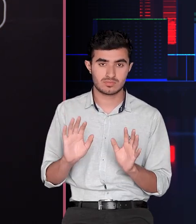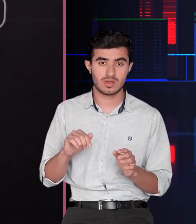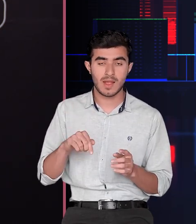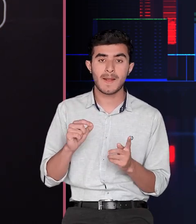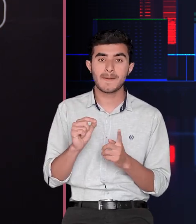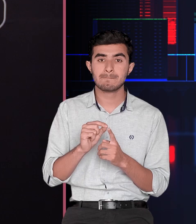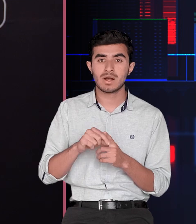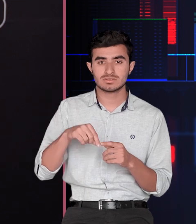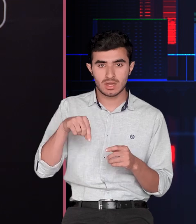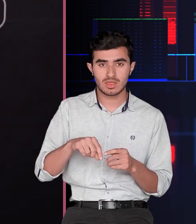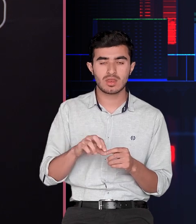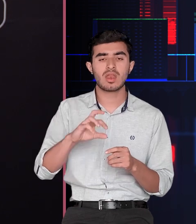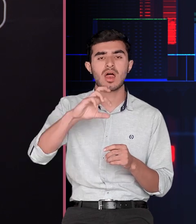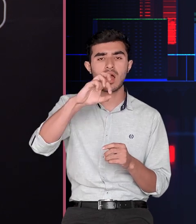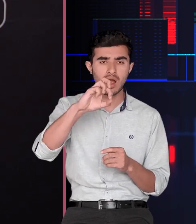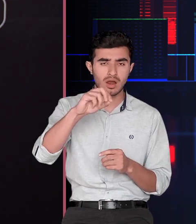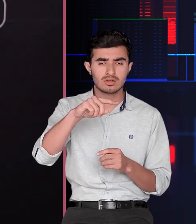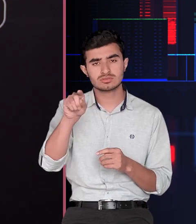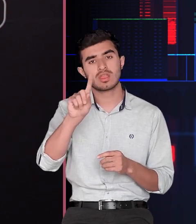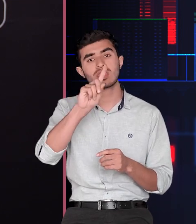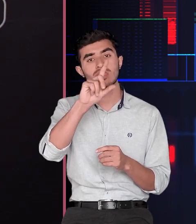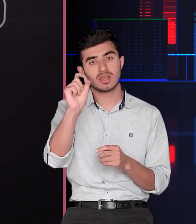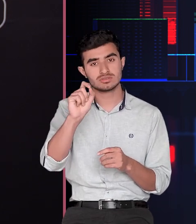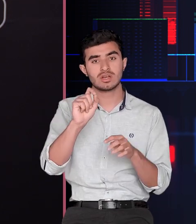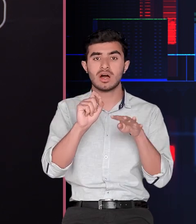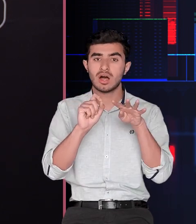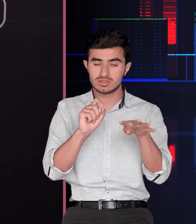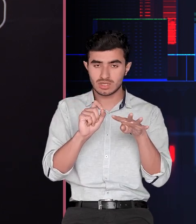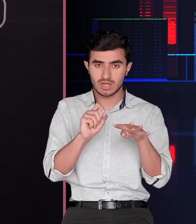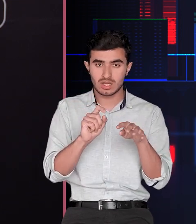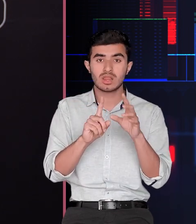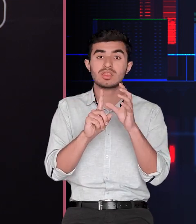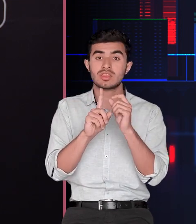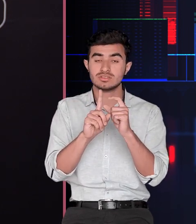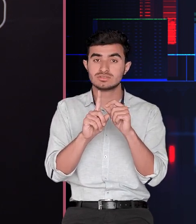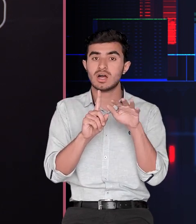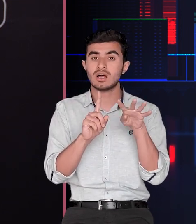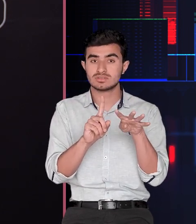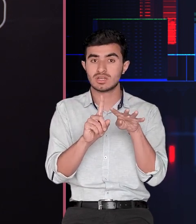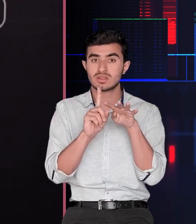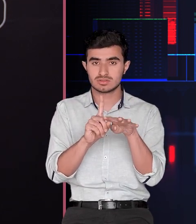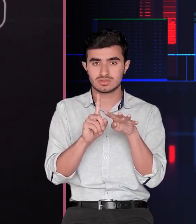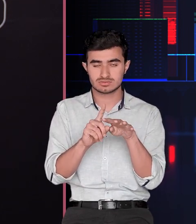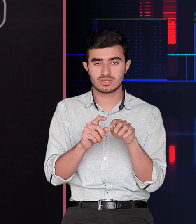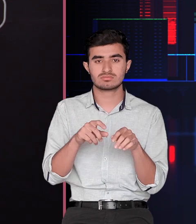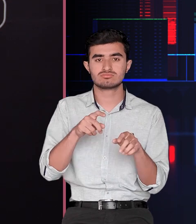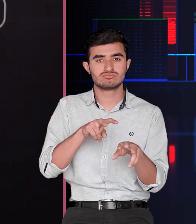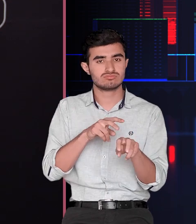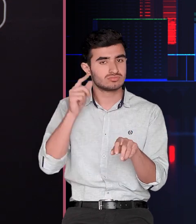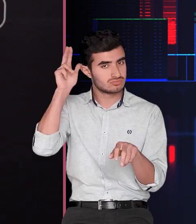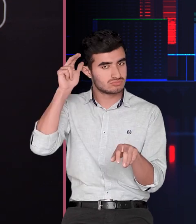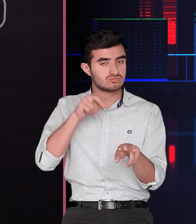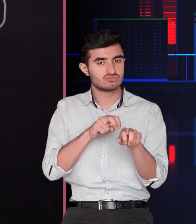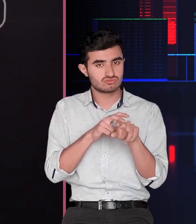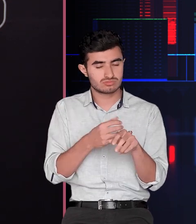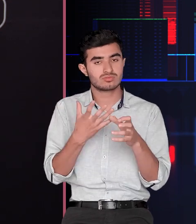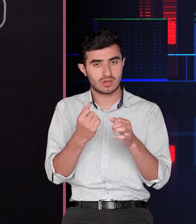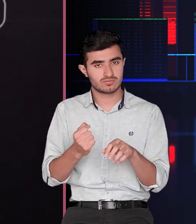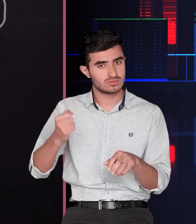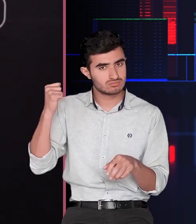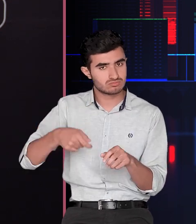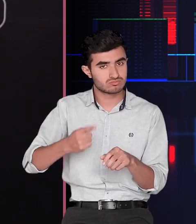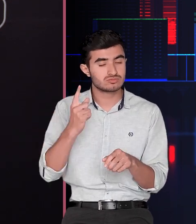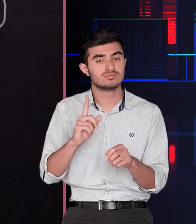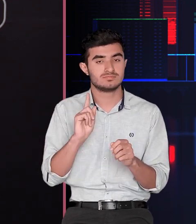होता है ऑन एवरेज उसमें तकरीबन 800, 1000, 1200, 1500, 1600 राइडर्स आ सकते